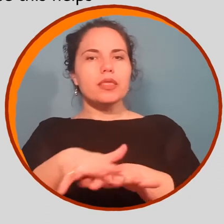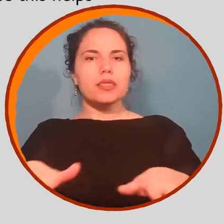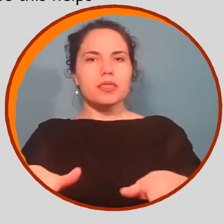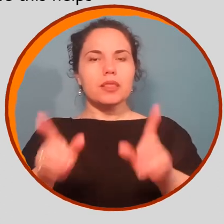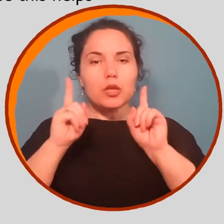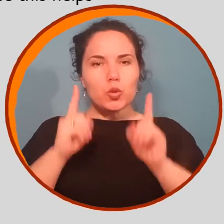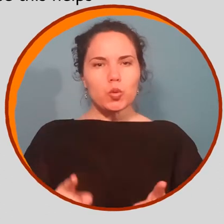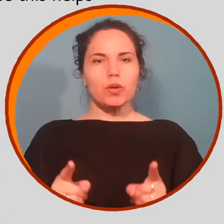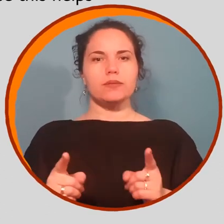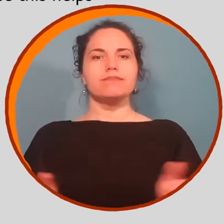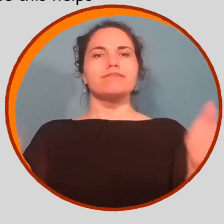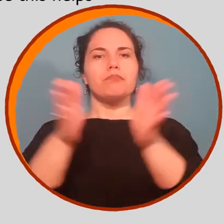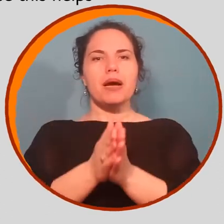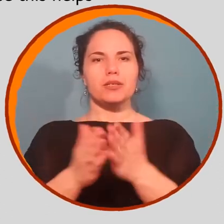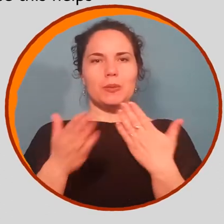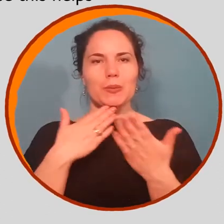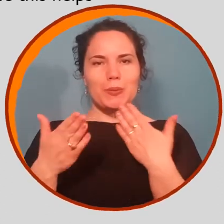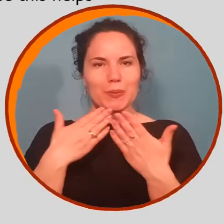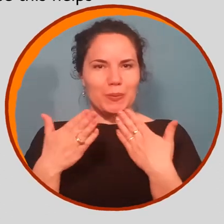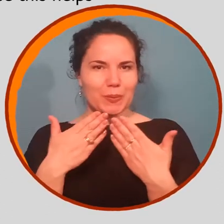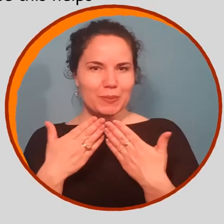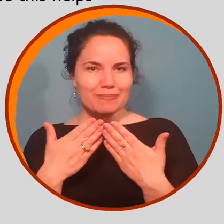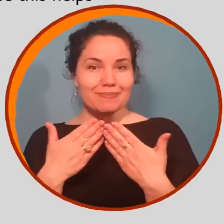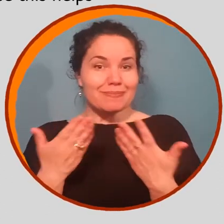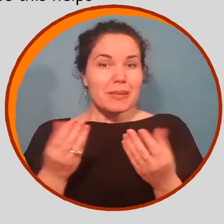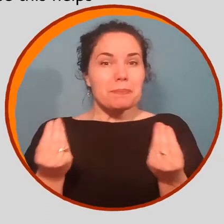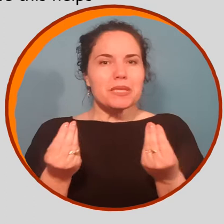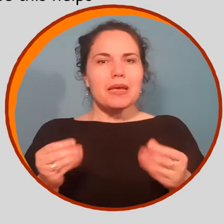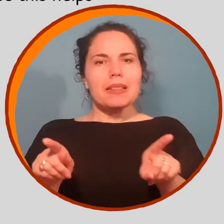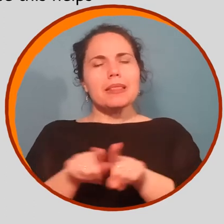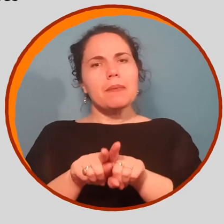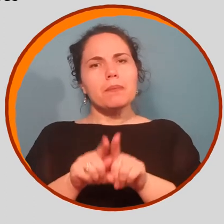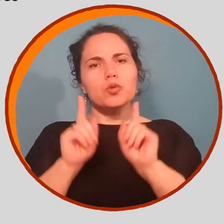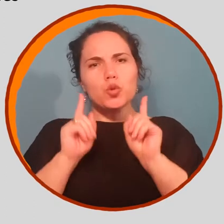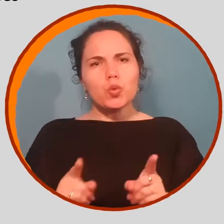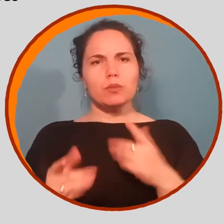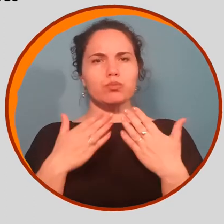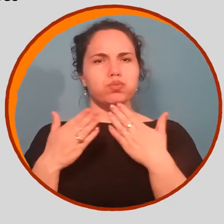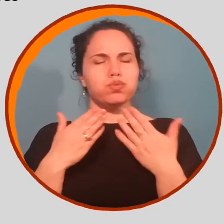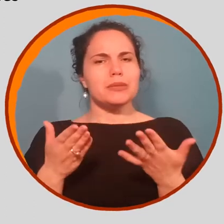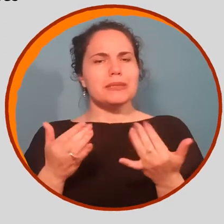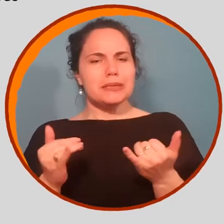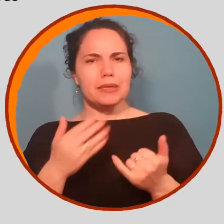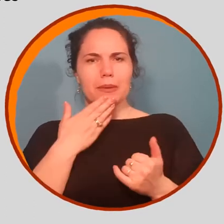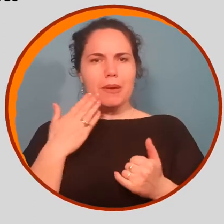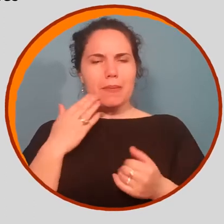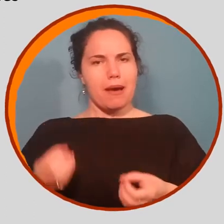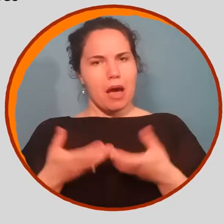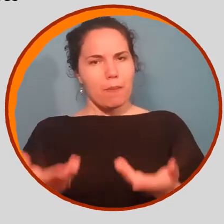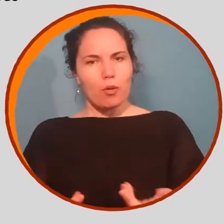ndjen. Nga ana tjetër dhe prindi duhet të flasë për emocionet e veta, sepse ndihmon adoleshentin të jetë i ndjeshëm, të kuptojë